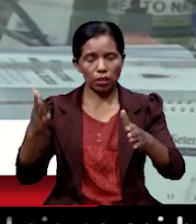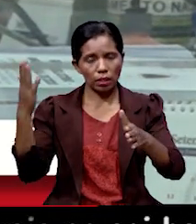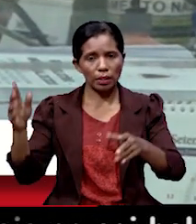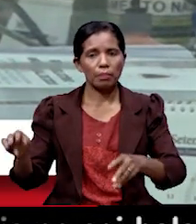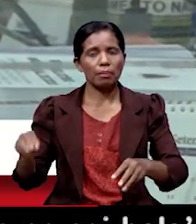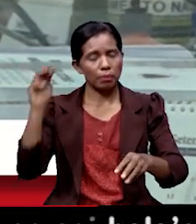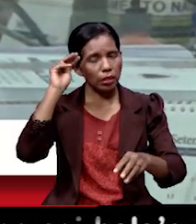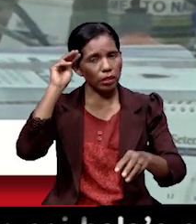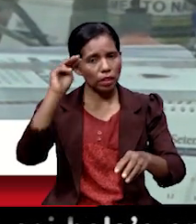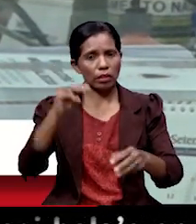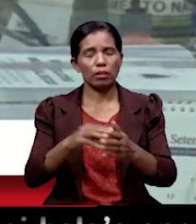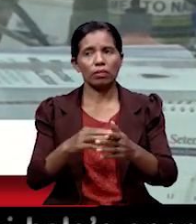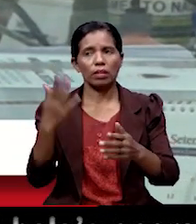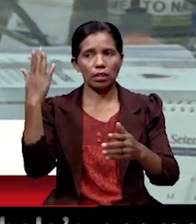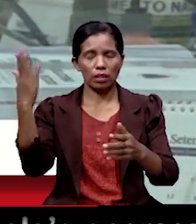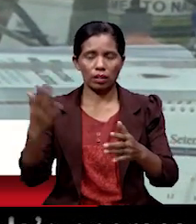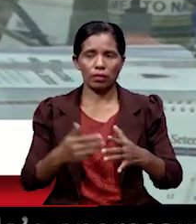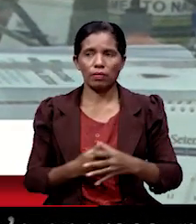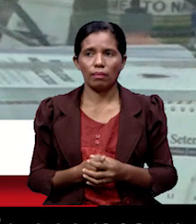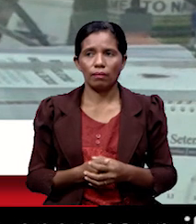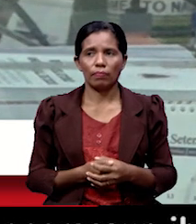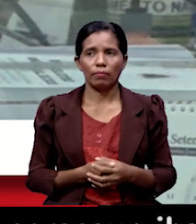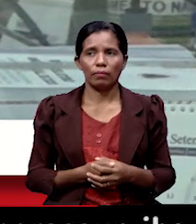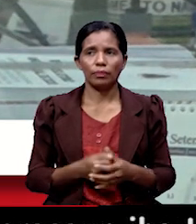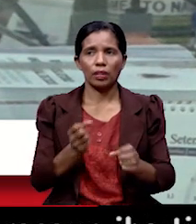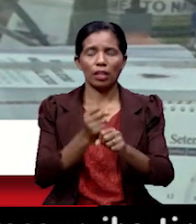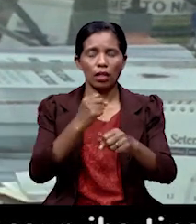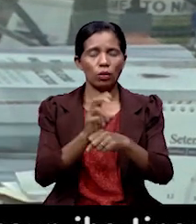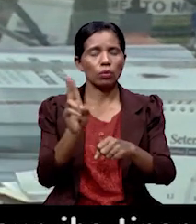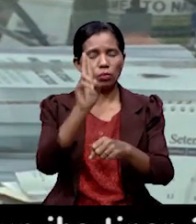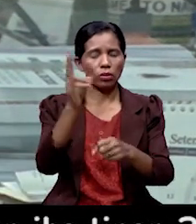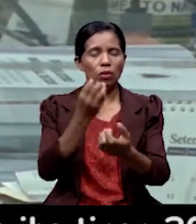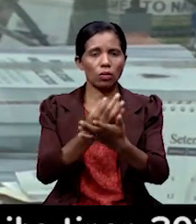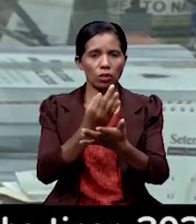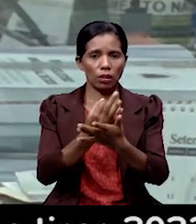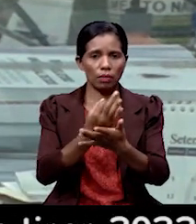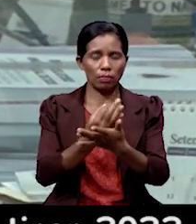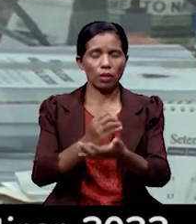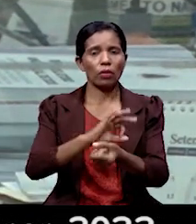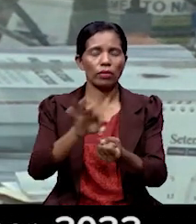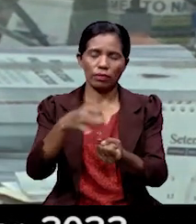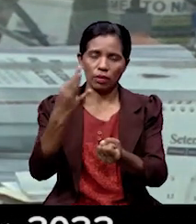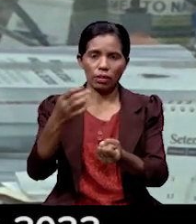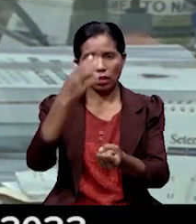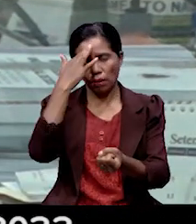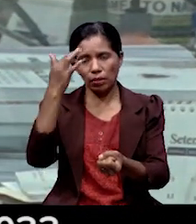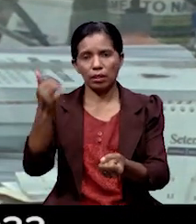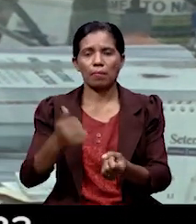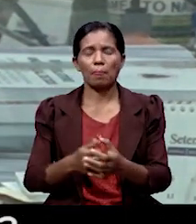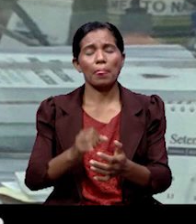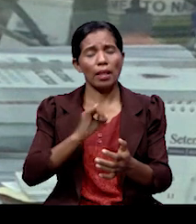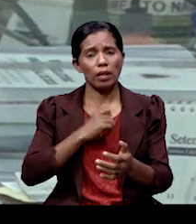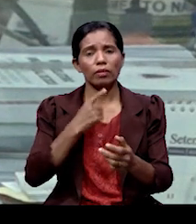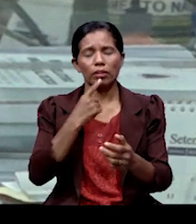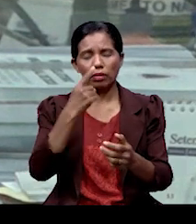e a ligação com a execução do fundo COVID. Também saída, há fora de exemplo, e